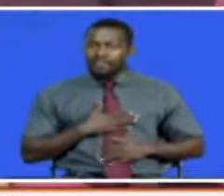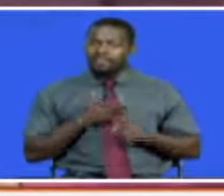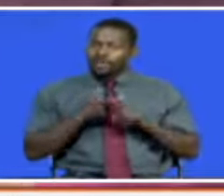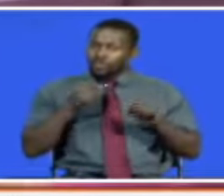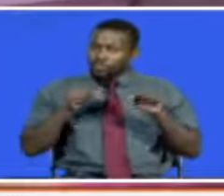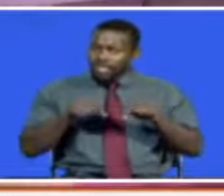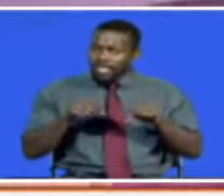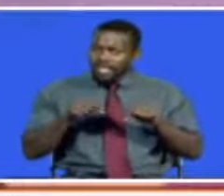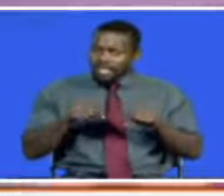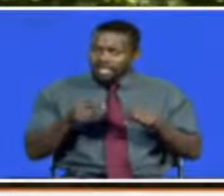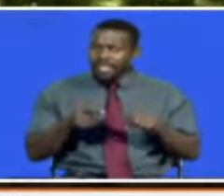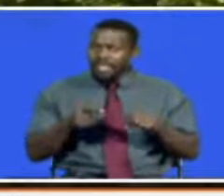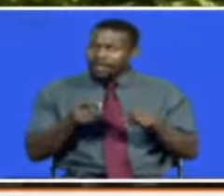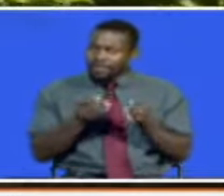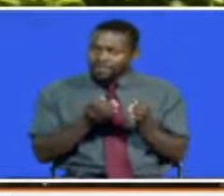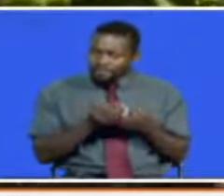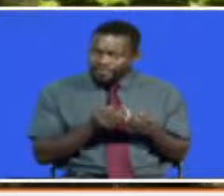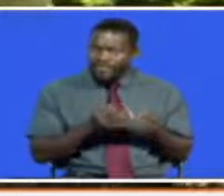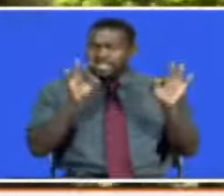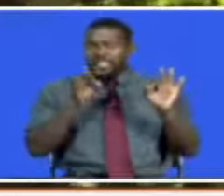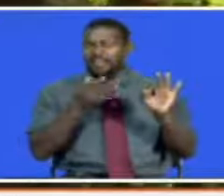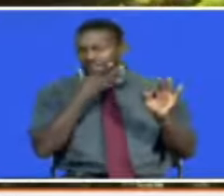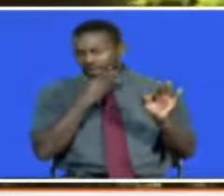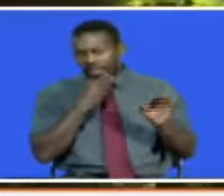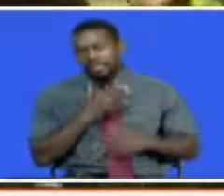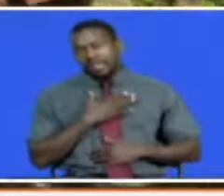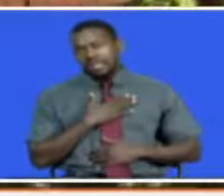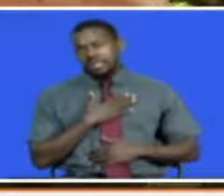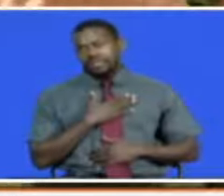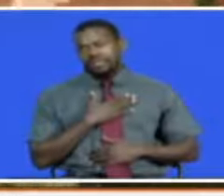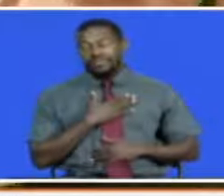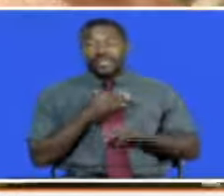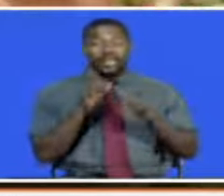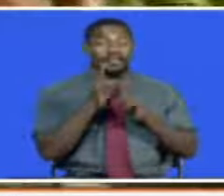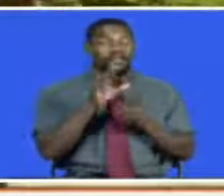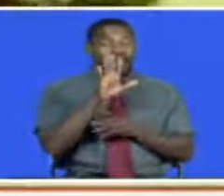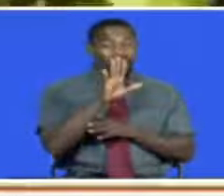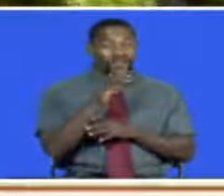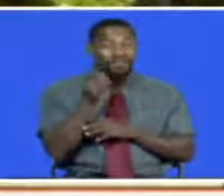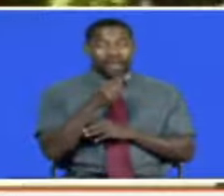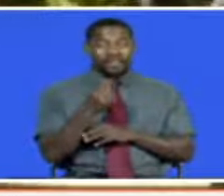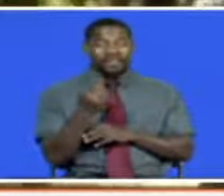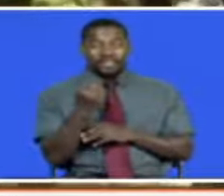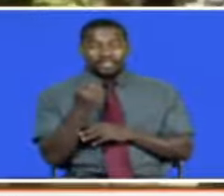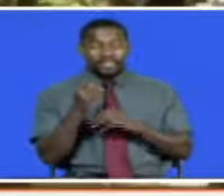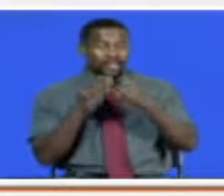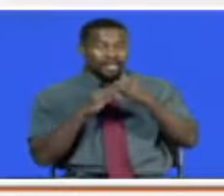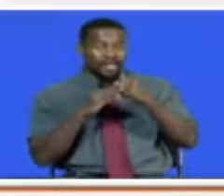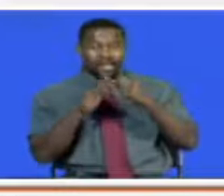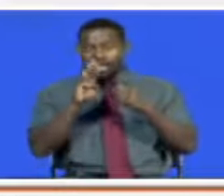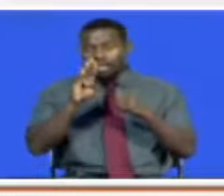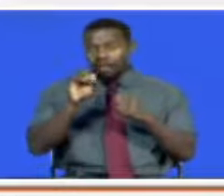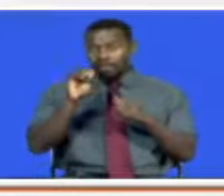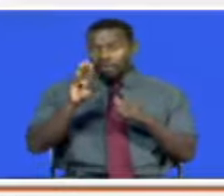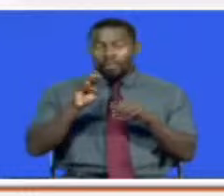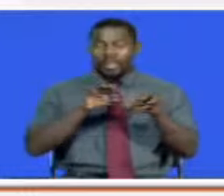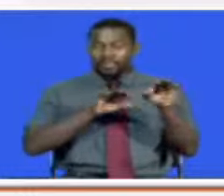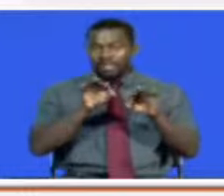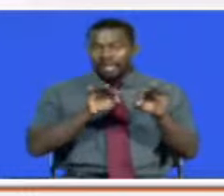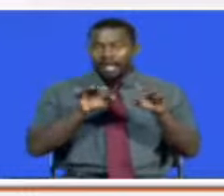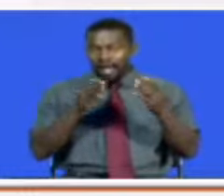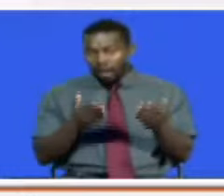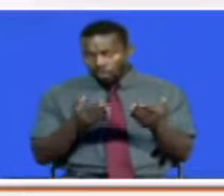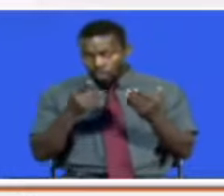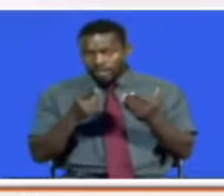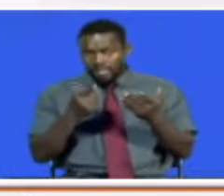Kwanza leo jioni mtolee baba. Jumatano Oktoba tarehe 9 mwanaharakati Bob Njagi alielezea dhulma alizopitia mikononi mwa maafisa